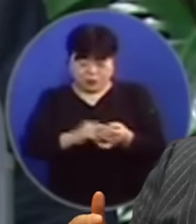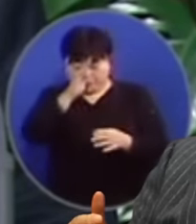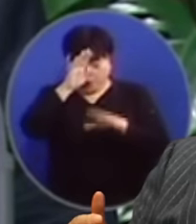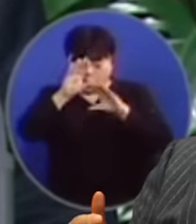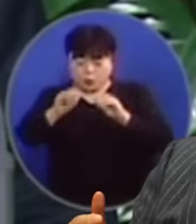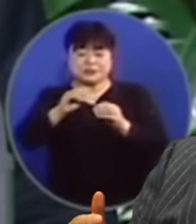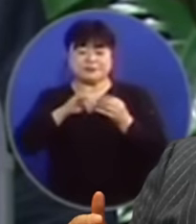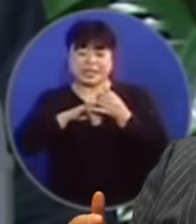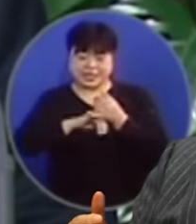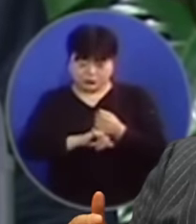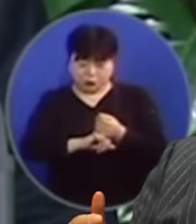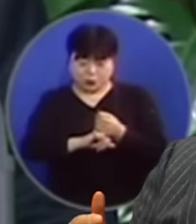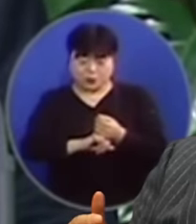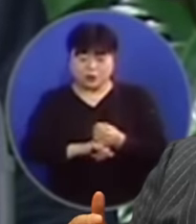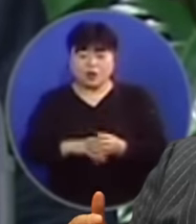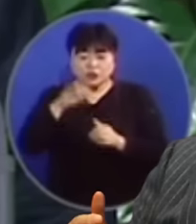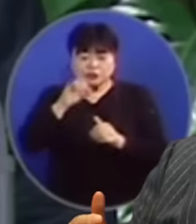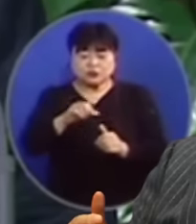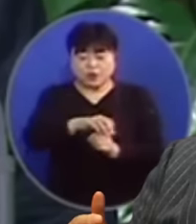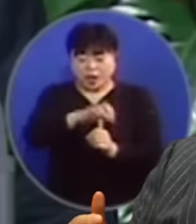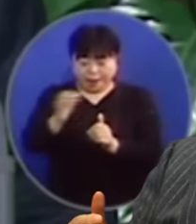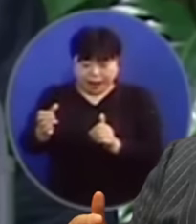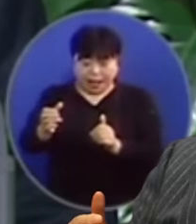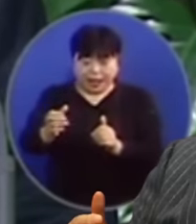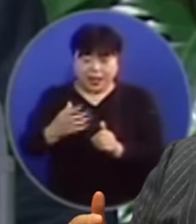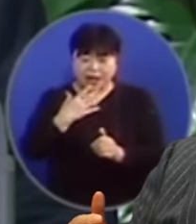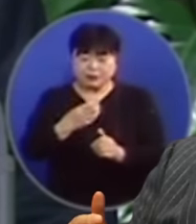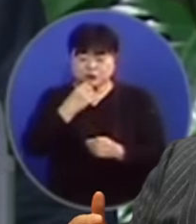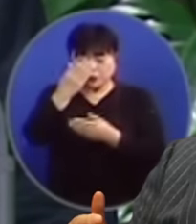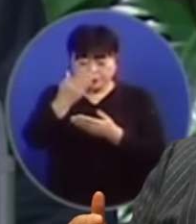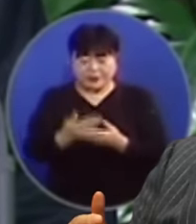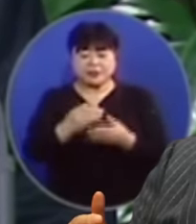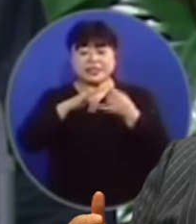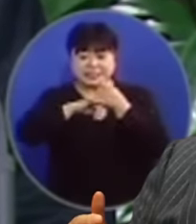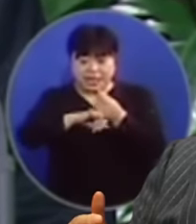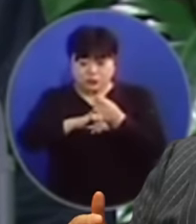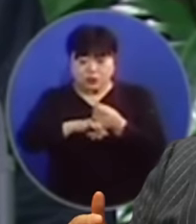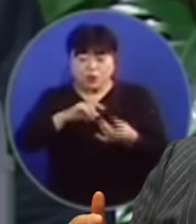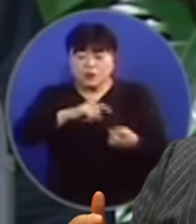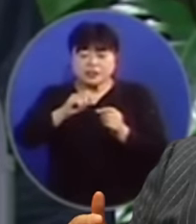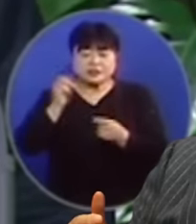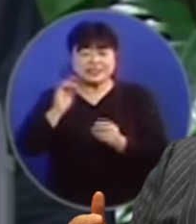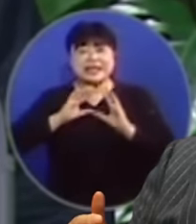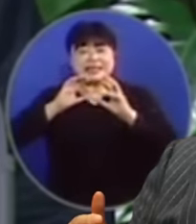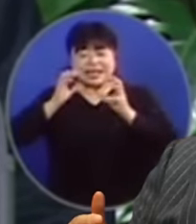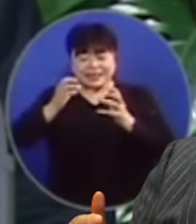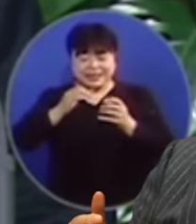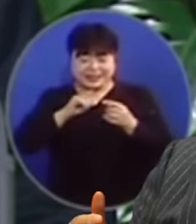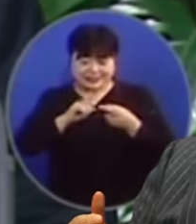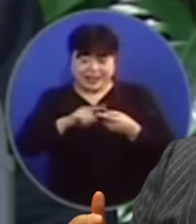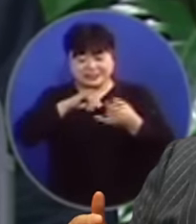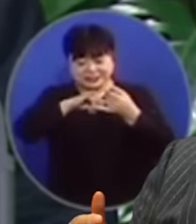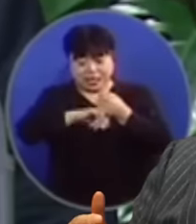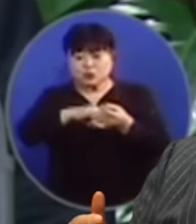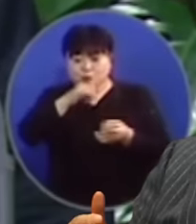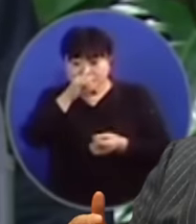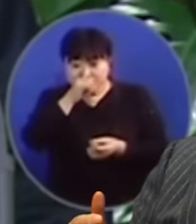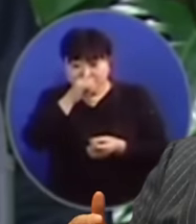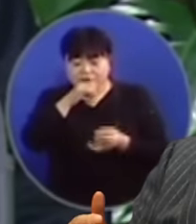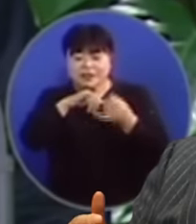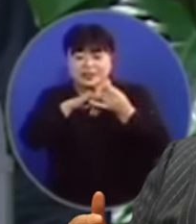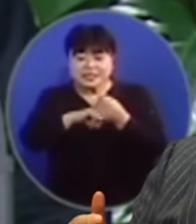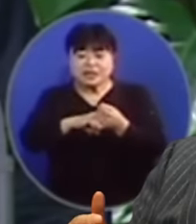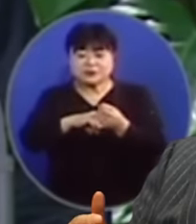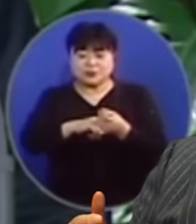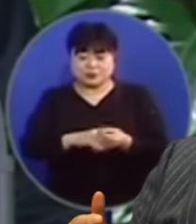병고침에 대한 약속도 있고 저주에서 해방되어 아브라함의 복을 받는 약속도 있고 부활 영생 천국에 대한 약속도 있는 것입니다. 그